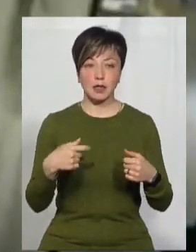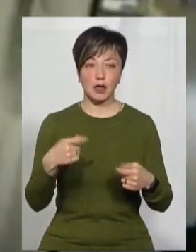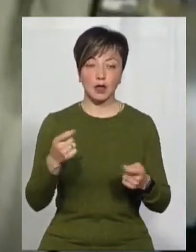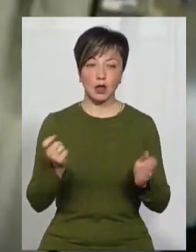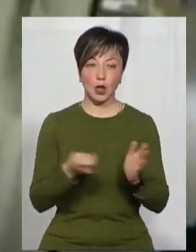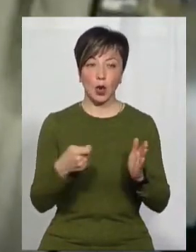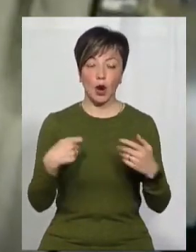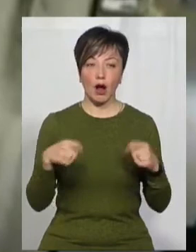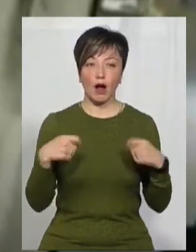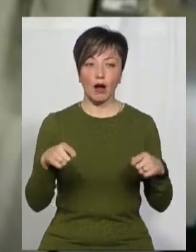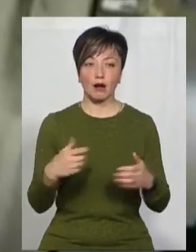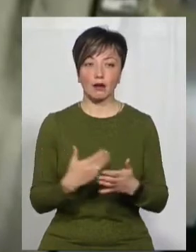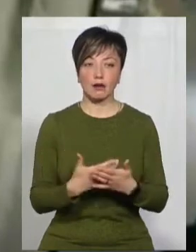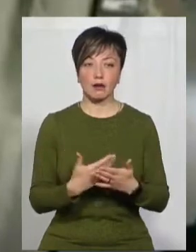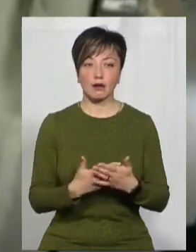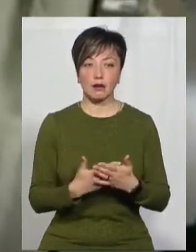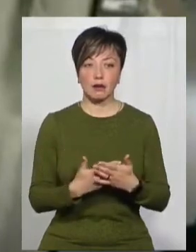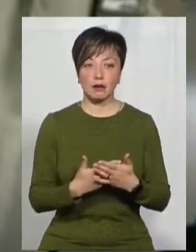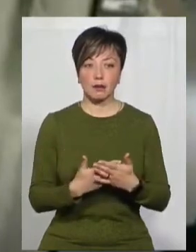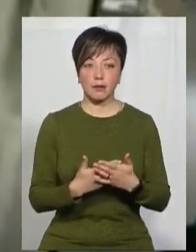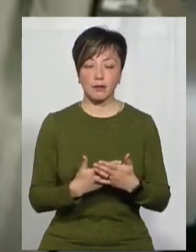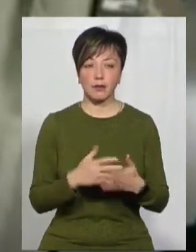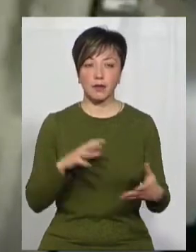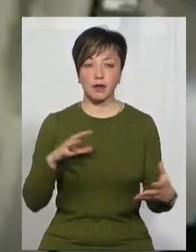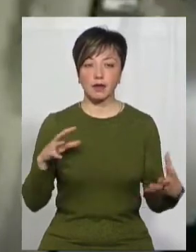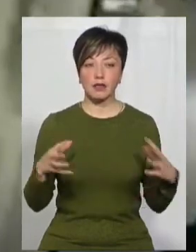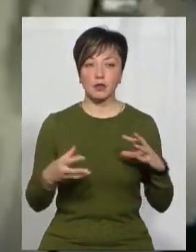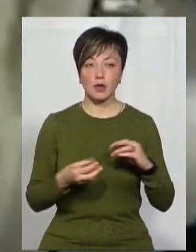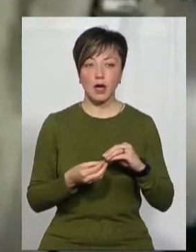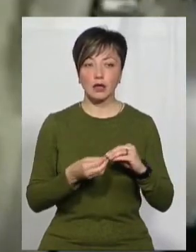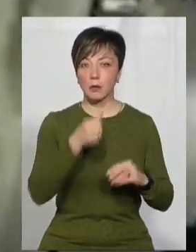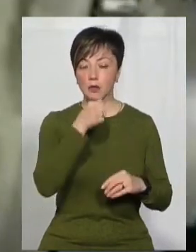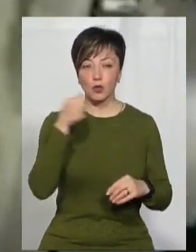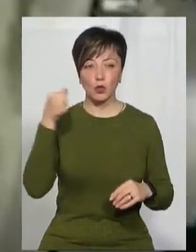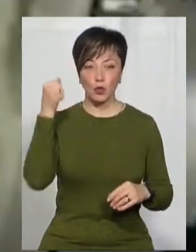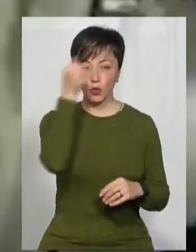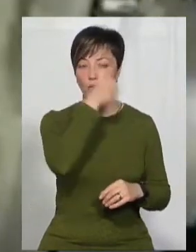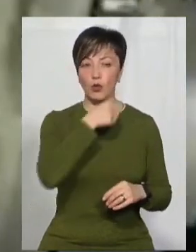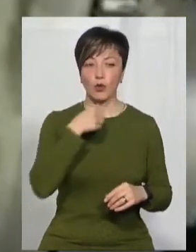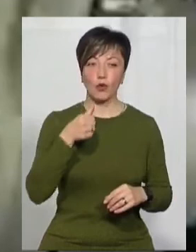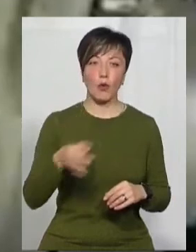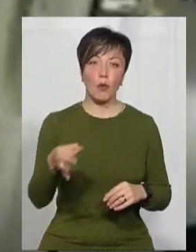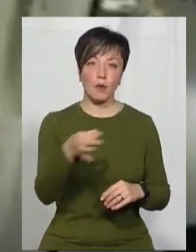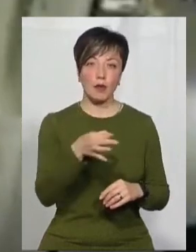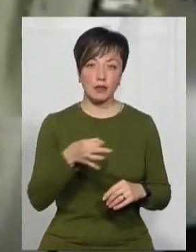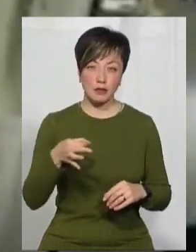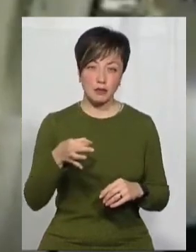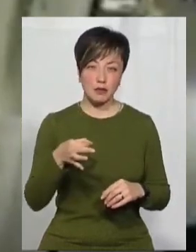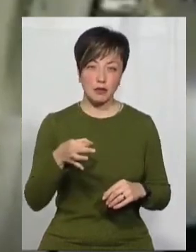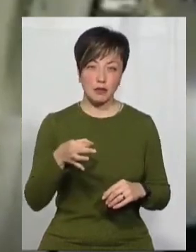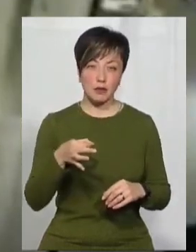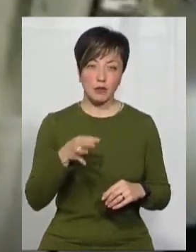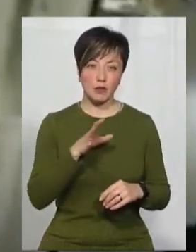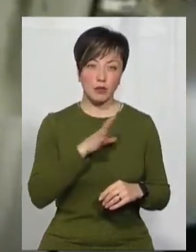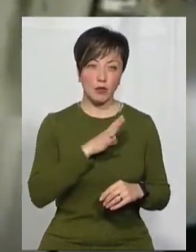торгах. Наприклад, за результатами минулого року в області на загал